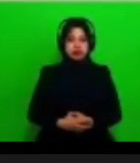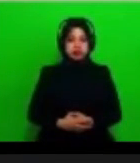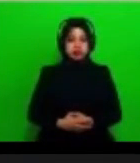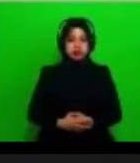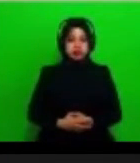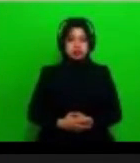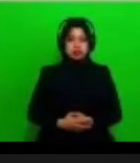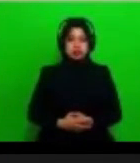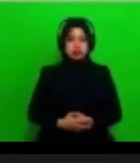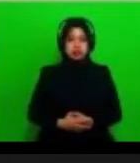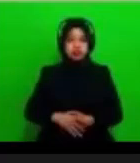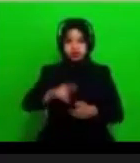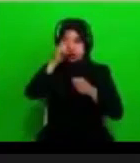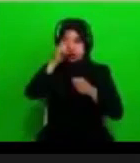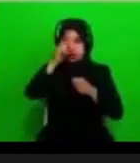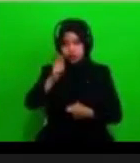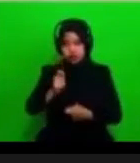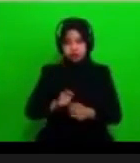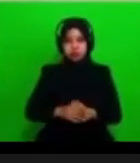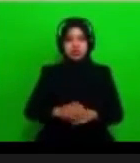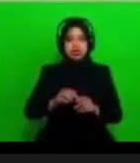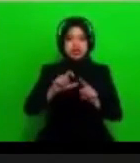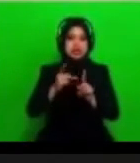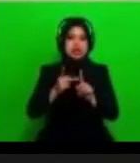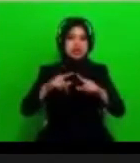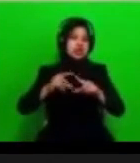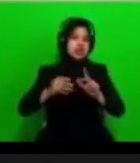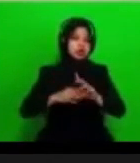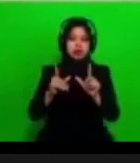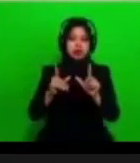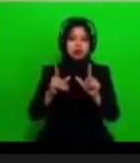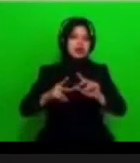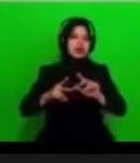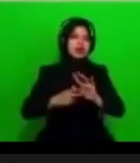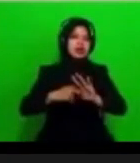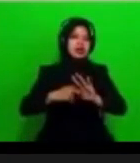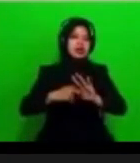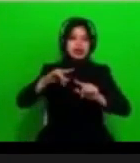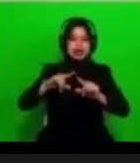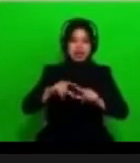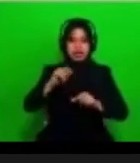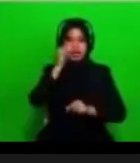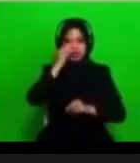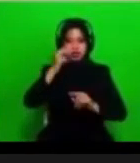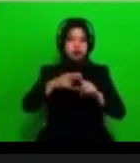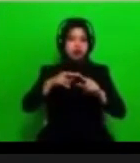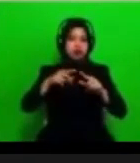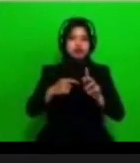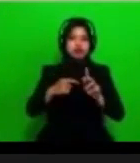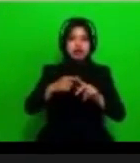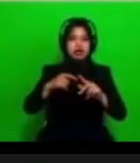Yang kami hormati Penasehat Dharma Wanita Persatuan Kemendikbudristek RI, Ibu Franka Makarim.